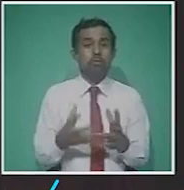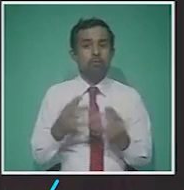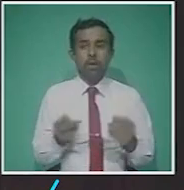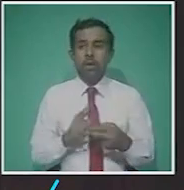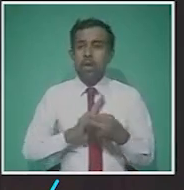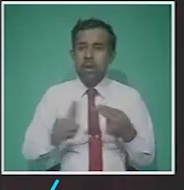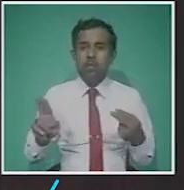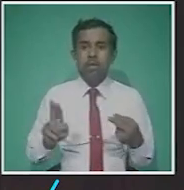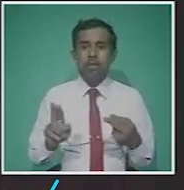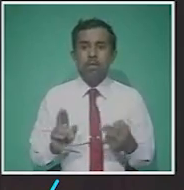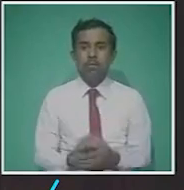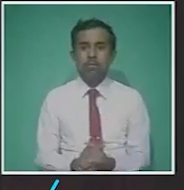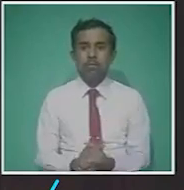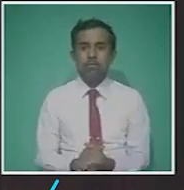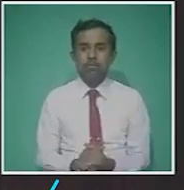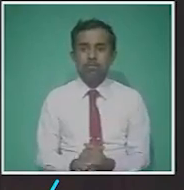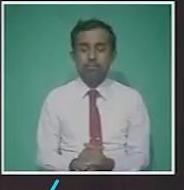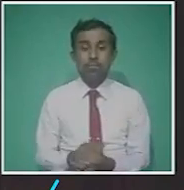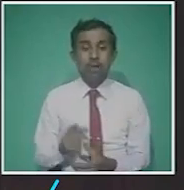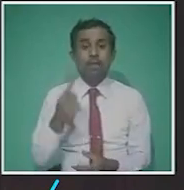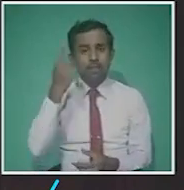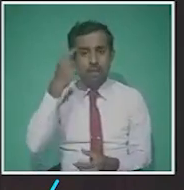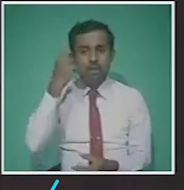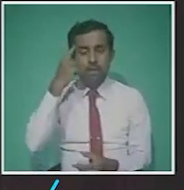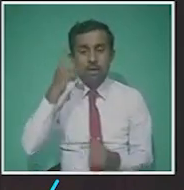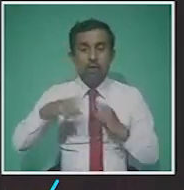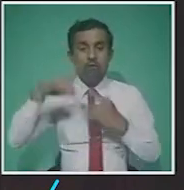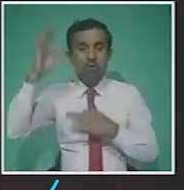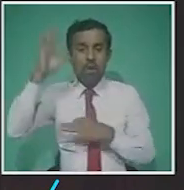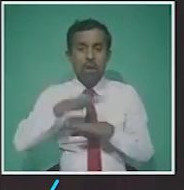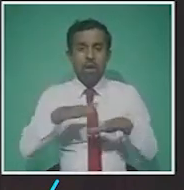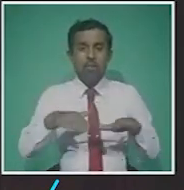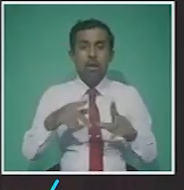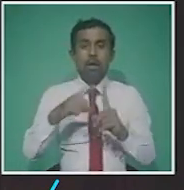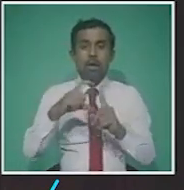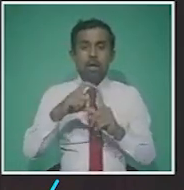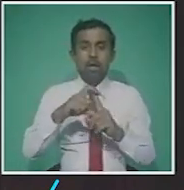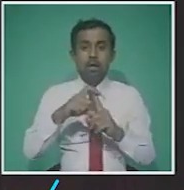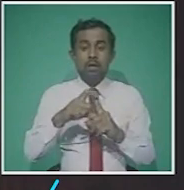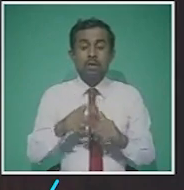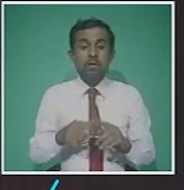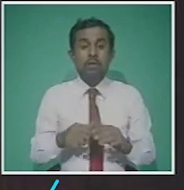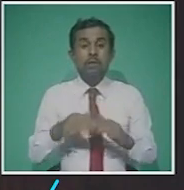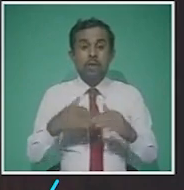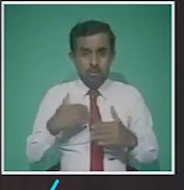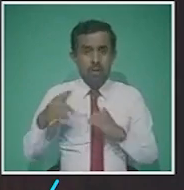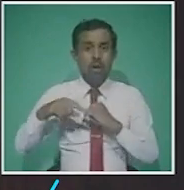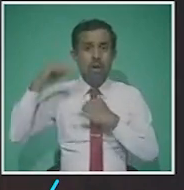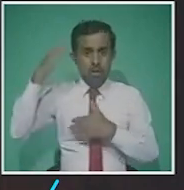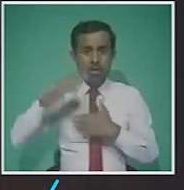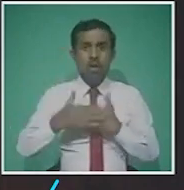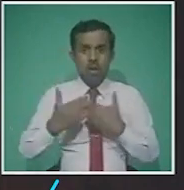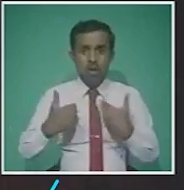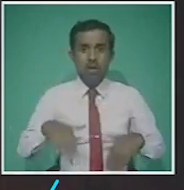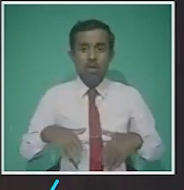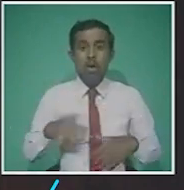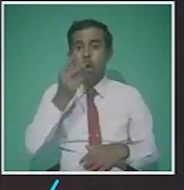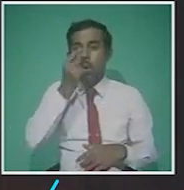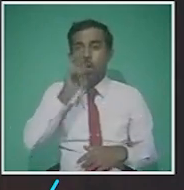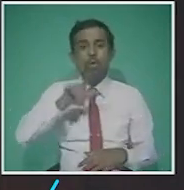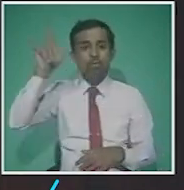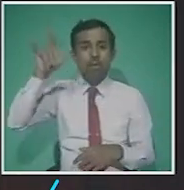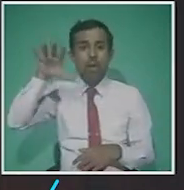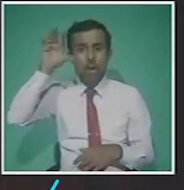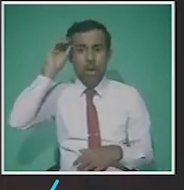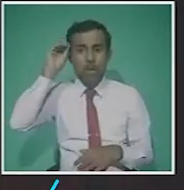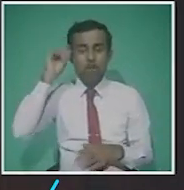ගෙනියන්න එපා දංගඩියට ඒක දැනගෙන විශ්වවිද්‍යාල ශිෂ්‍යන්ගේ අධ්‍යාපනය කරගන්න නීඩ දෙන්න අපිත් ඒ විශ්වවිද්‍යාල හිටියේ ලංකාවේ ඕස්ට්‍රේලියාව ගිහිල්ලා ඉගෙන